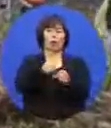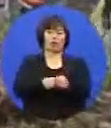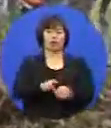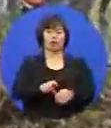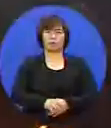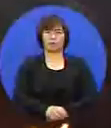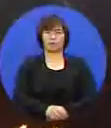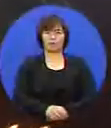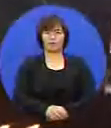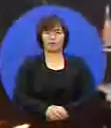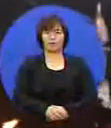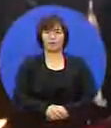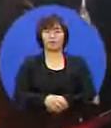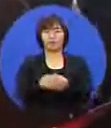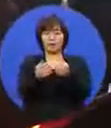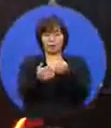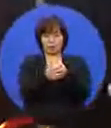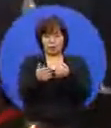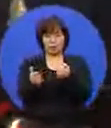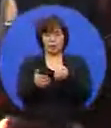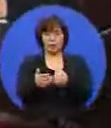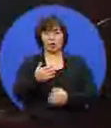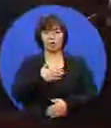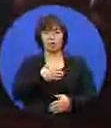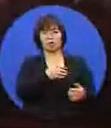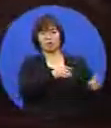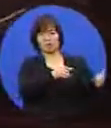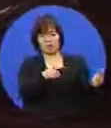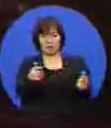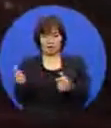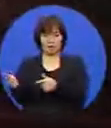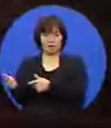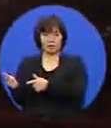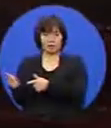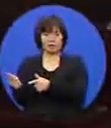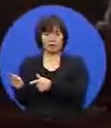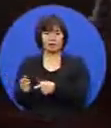목적입니다. 그래서 저희들이